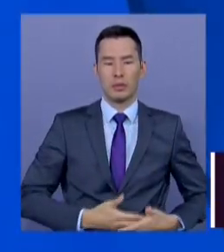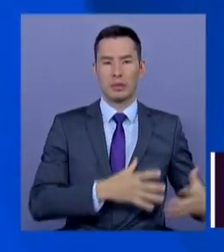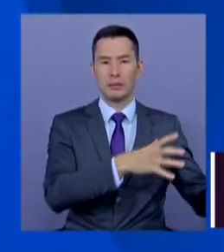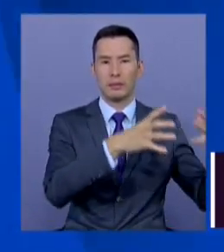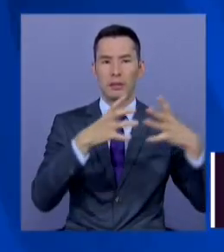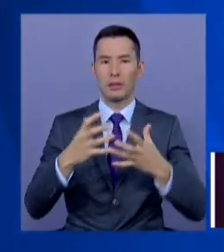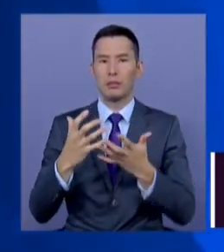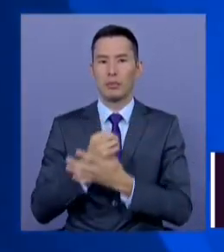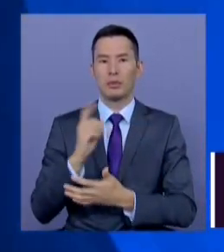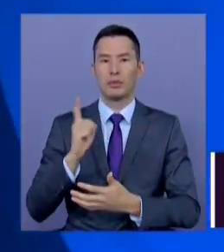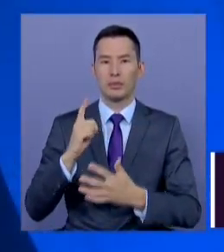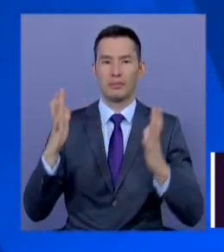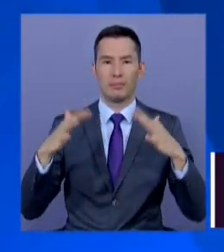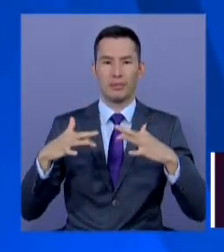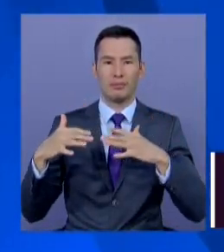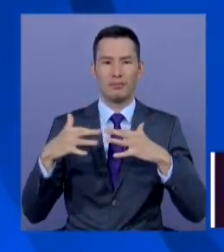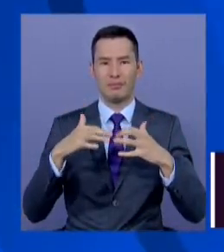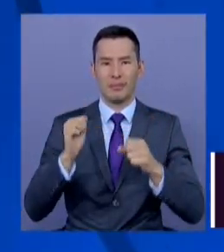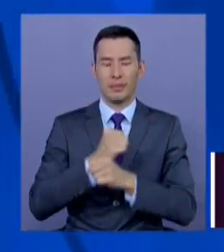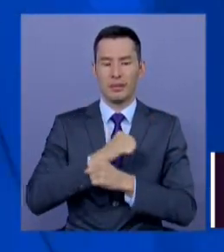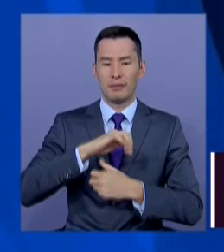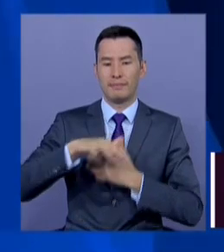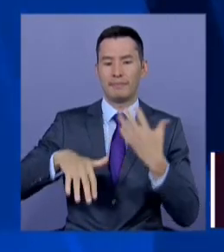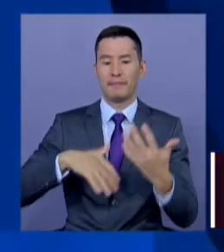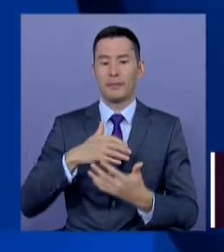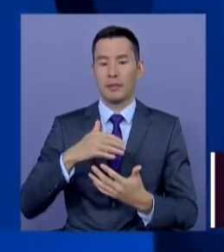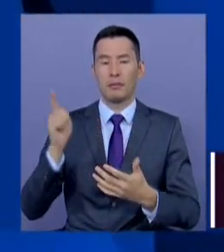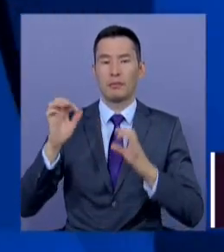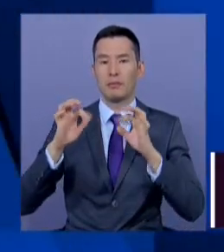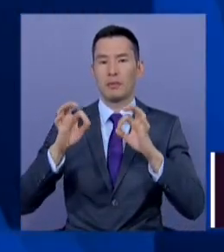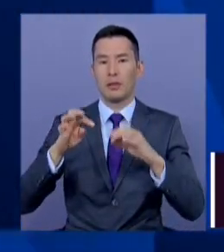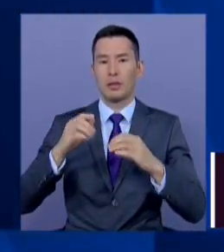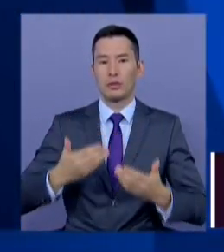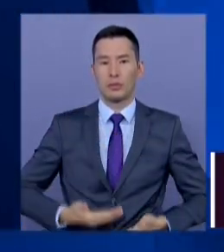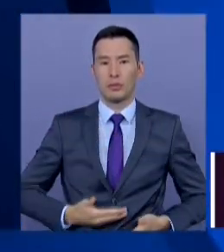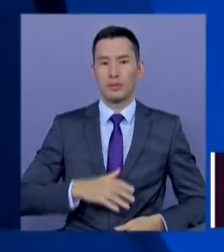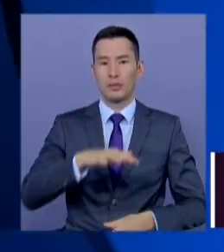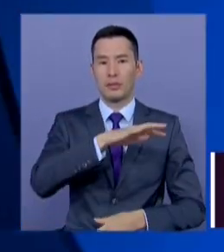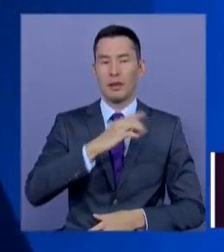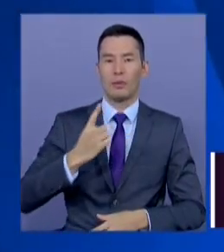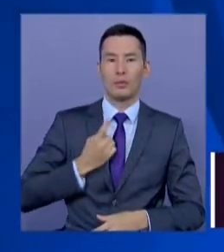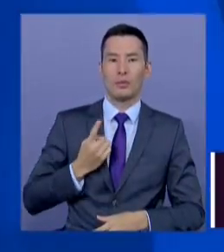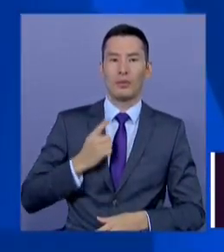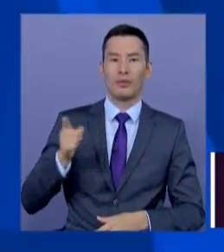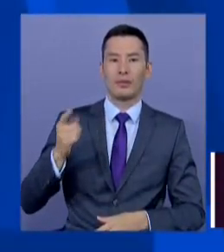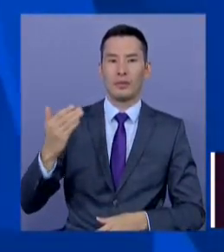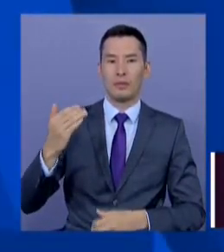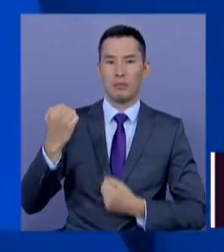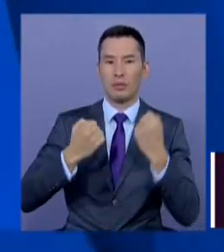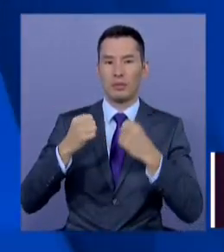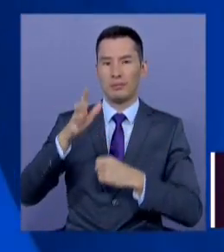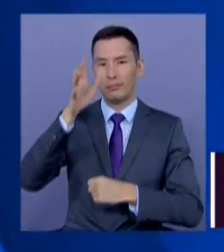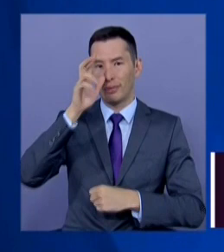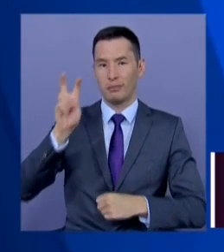арасында төбелес басталған. Облыстық департаменттің хабарлағандай, тұрғындардың бірі күзет агенттігінің автокөлігін айдап кеткен.